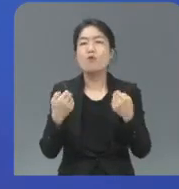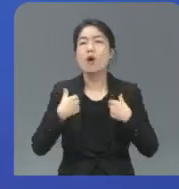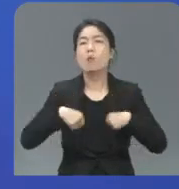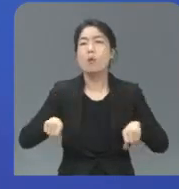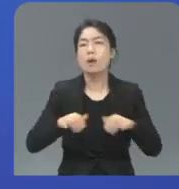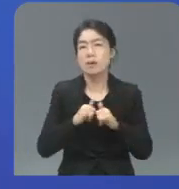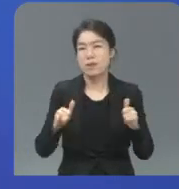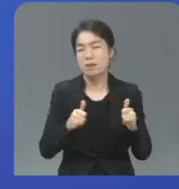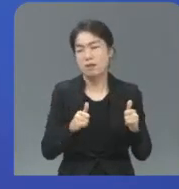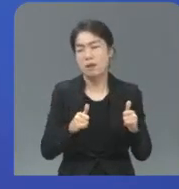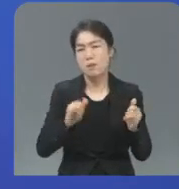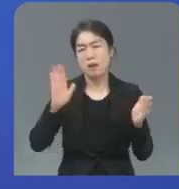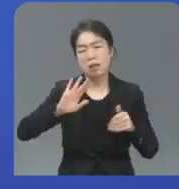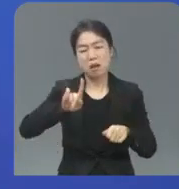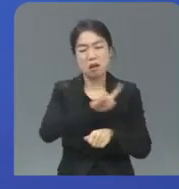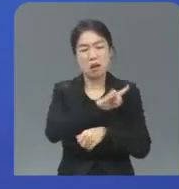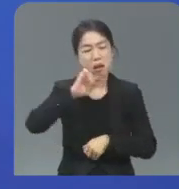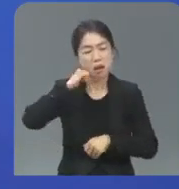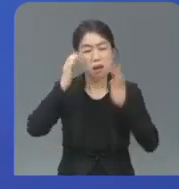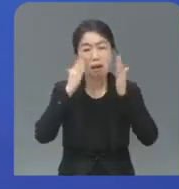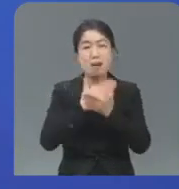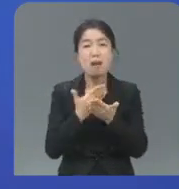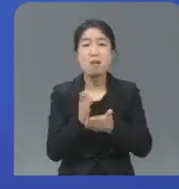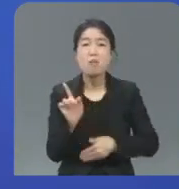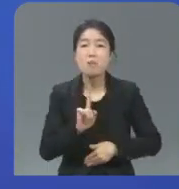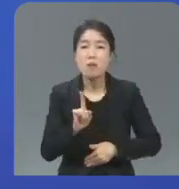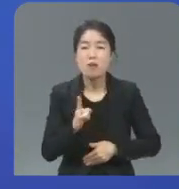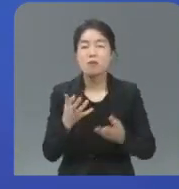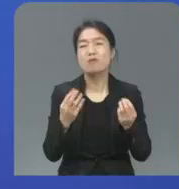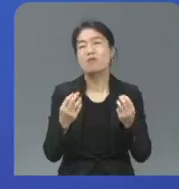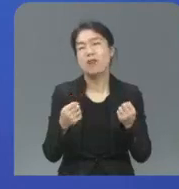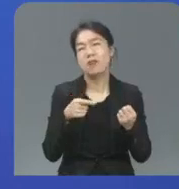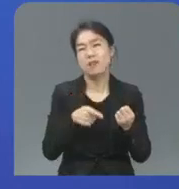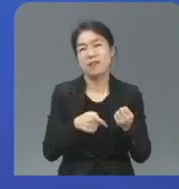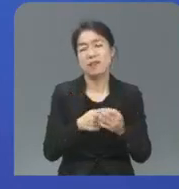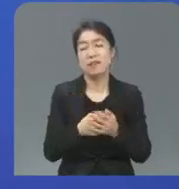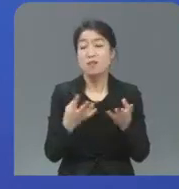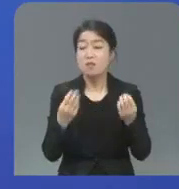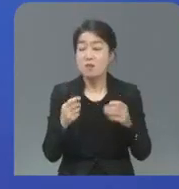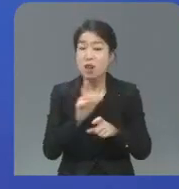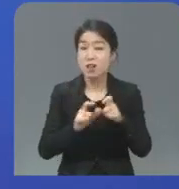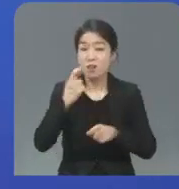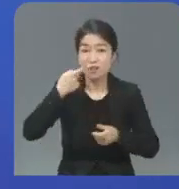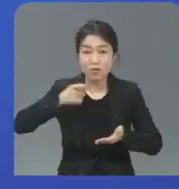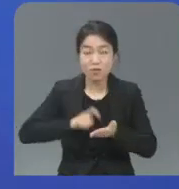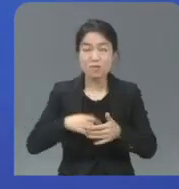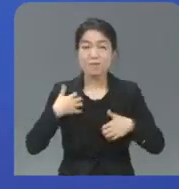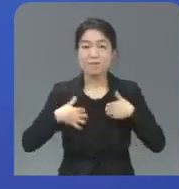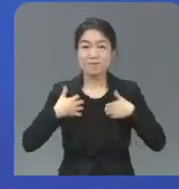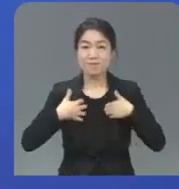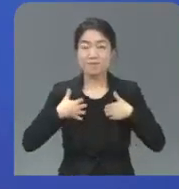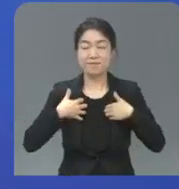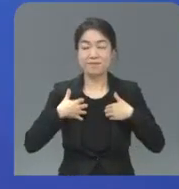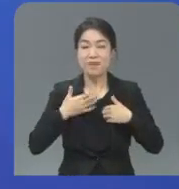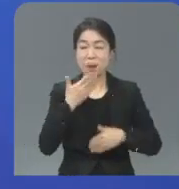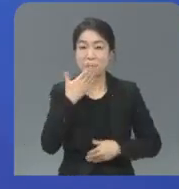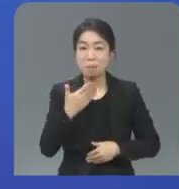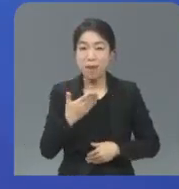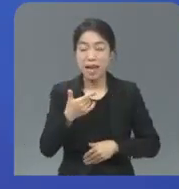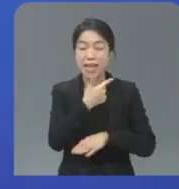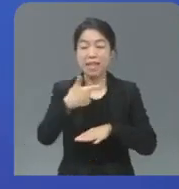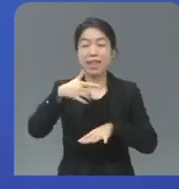정도로 학생들이 가장 어려워하는 과목이 바로 수학입니다. 이런 수학을 좀 더 쉽고 재밌게 즐길 수 있는